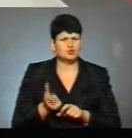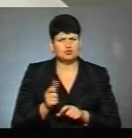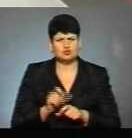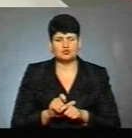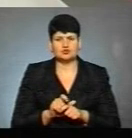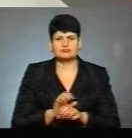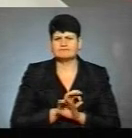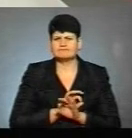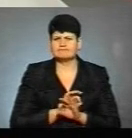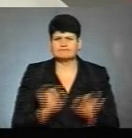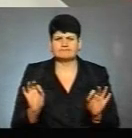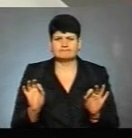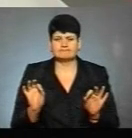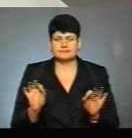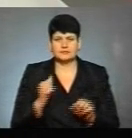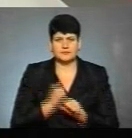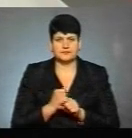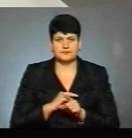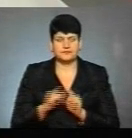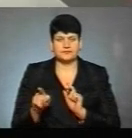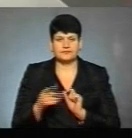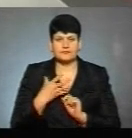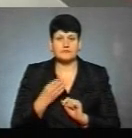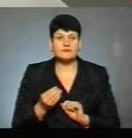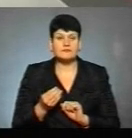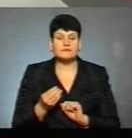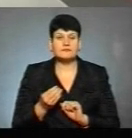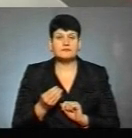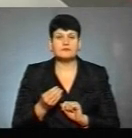так, блискавично зробили. І